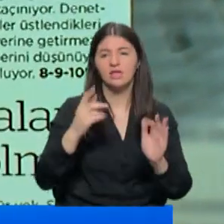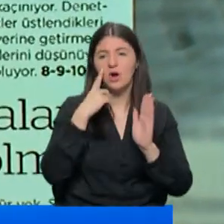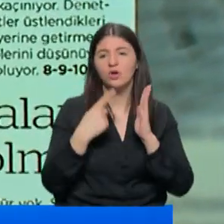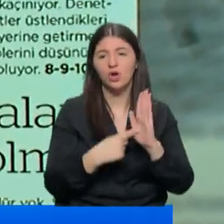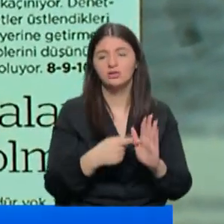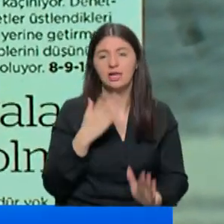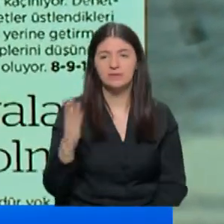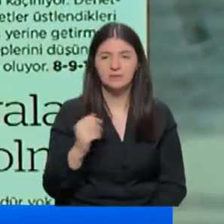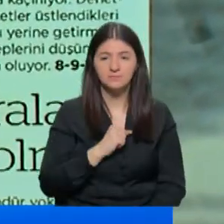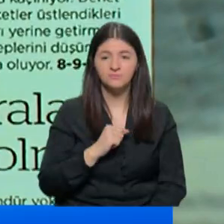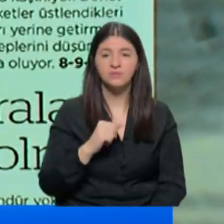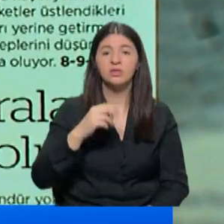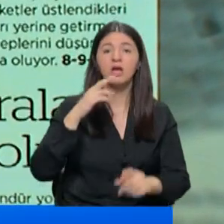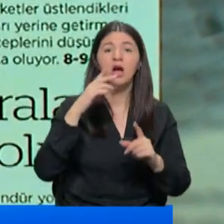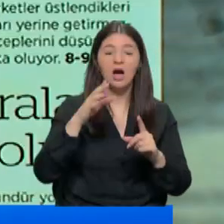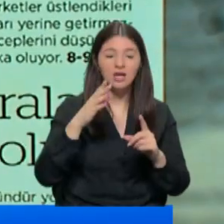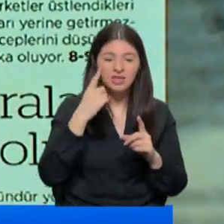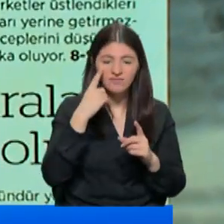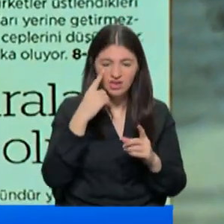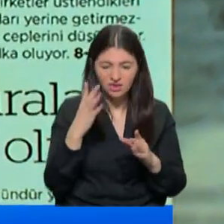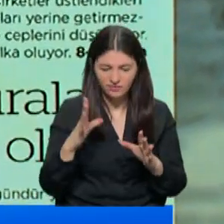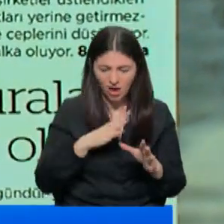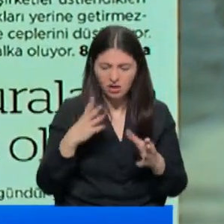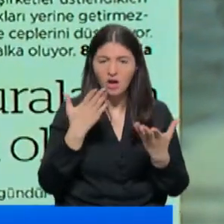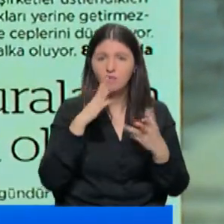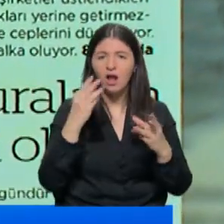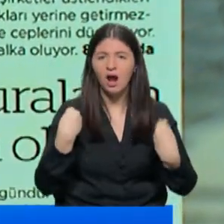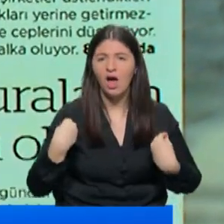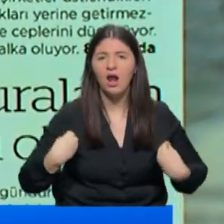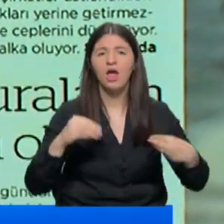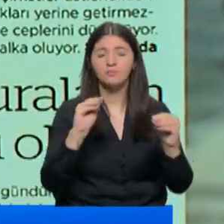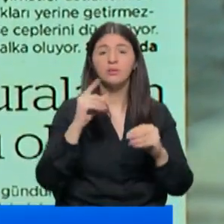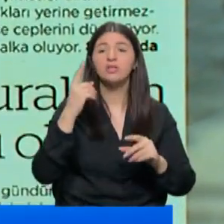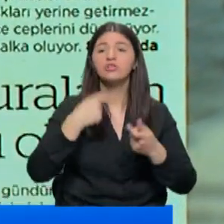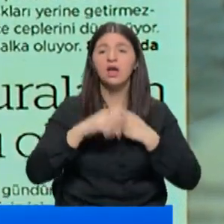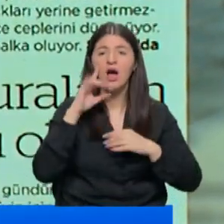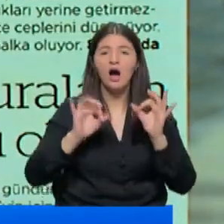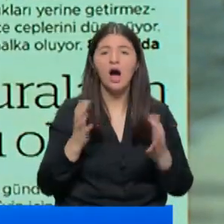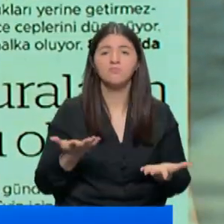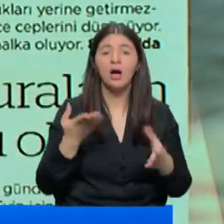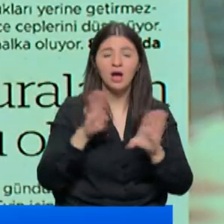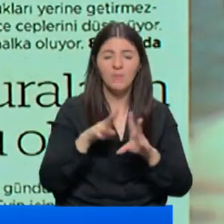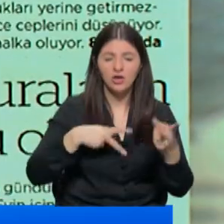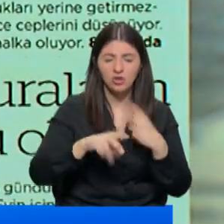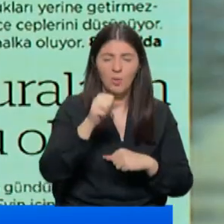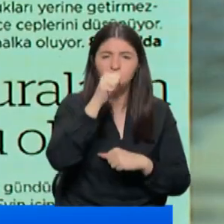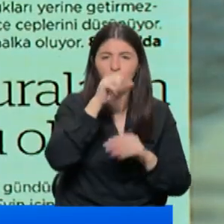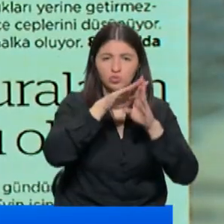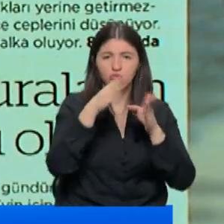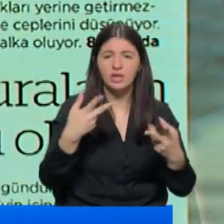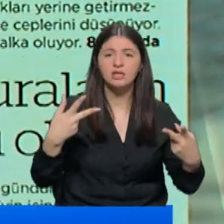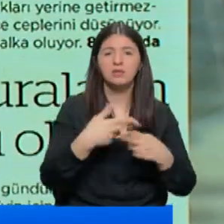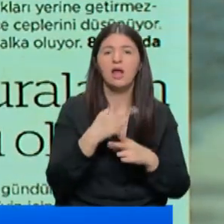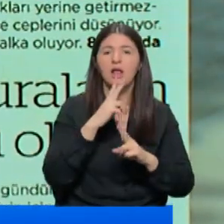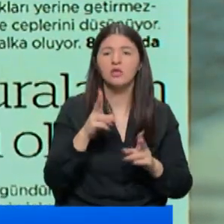göstergesi kamu varlıkları yok parçada satılırken şirketler denetlenmiyor sonuç kapanan yollar tıkanan tüneller